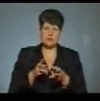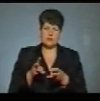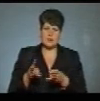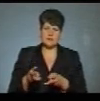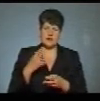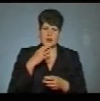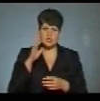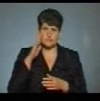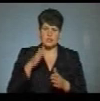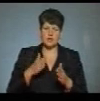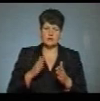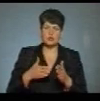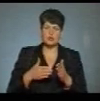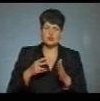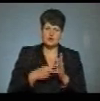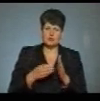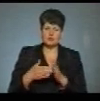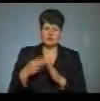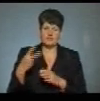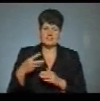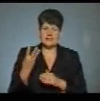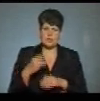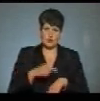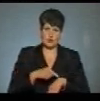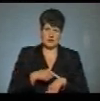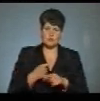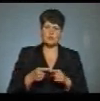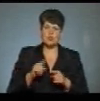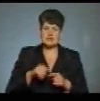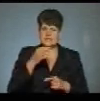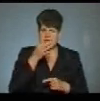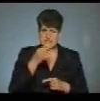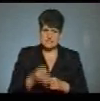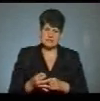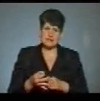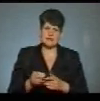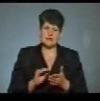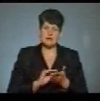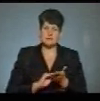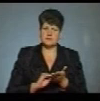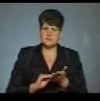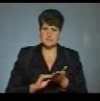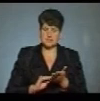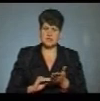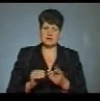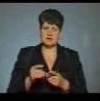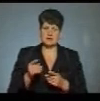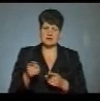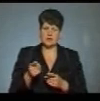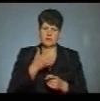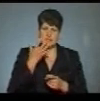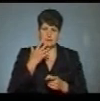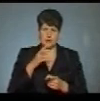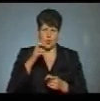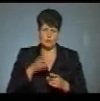буде з 7 до 23 години. Про це розповіла речниця комунального підприємства «Тертомирміськтеплокомуненерго» Аліна Жайворонко. За її